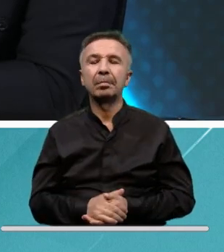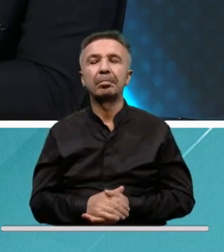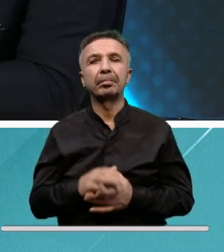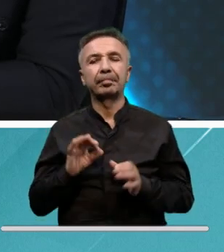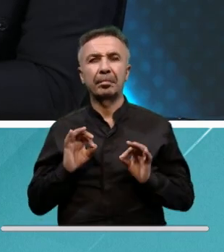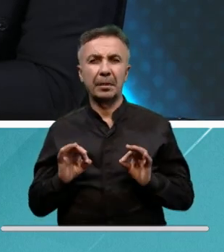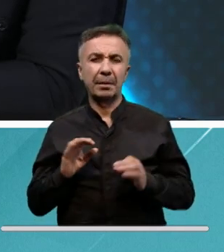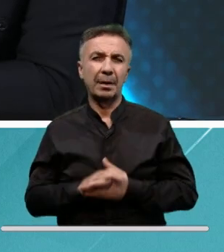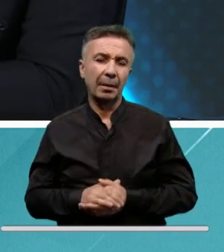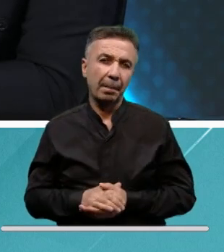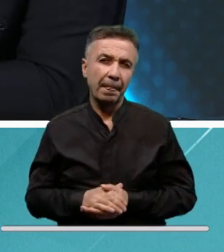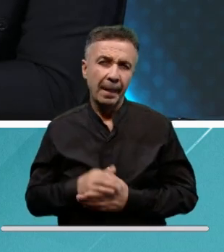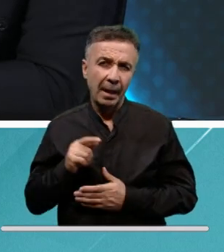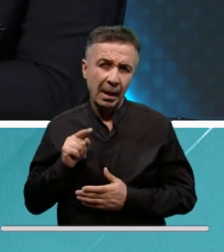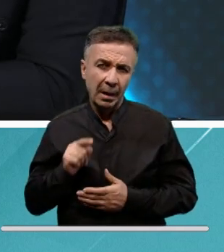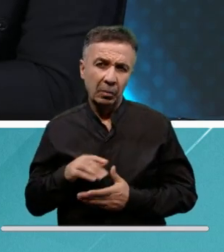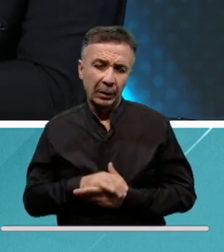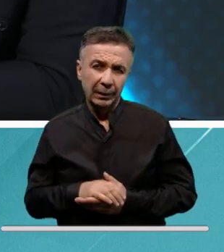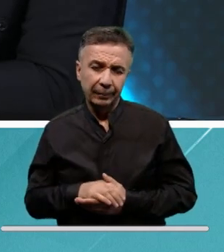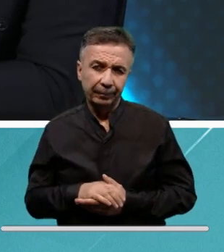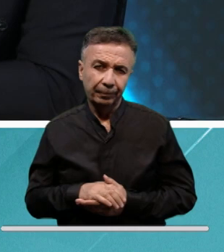şimdi bunlardan da